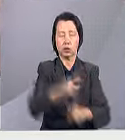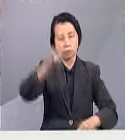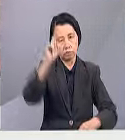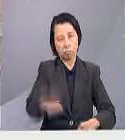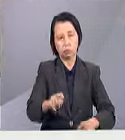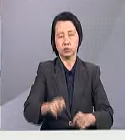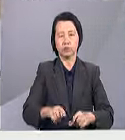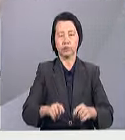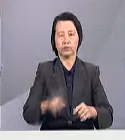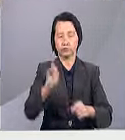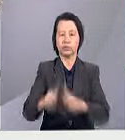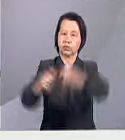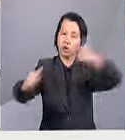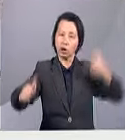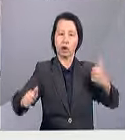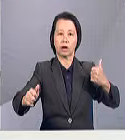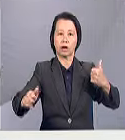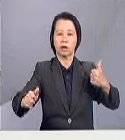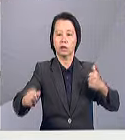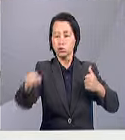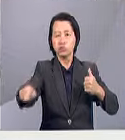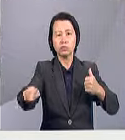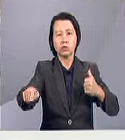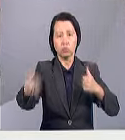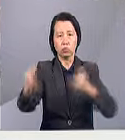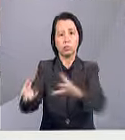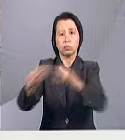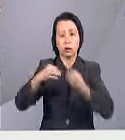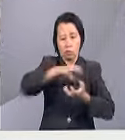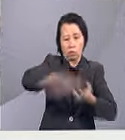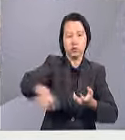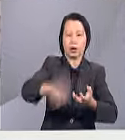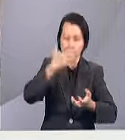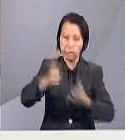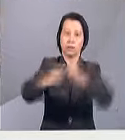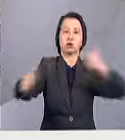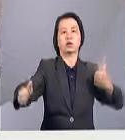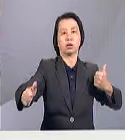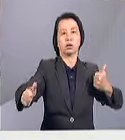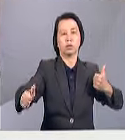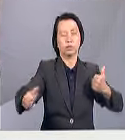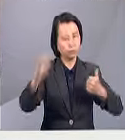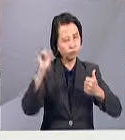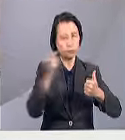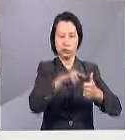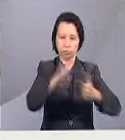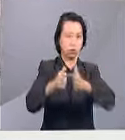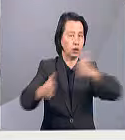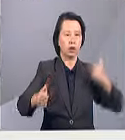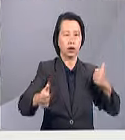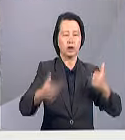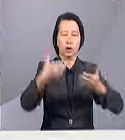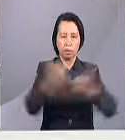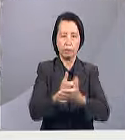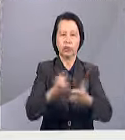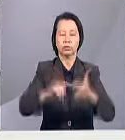hendaklah dielakkan perkara yang boleh mendatangkan kerosakan terlebih dahulu, kemudian